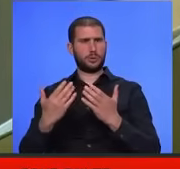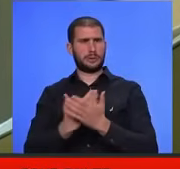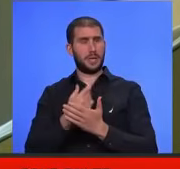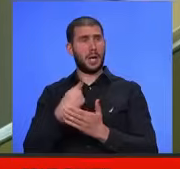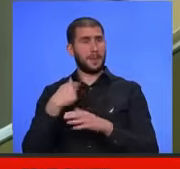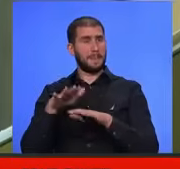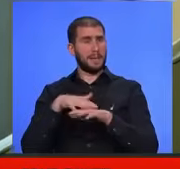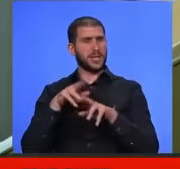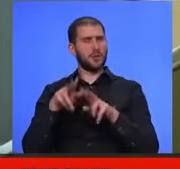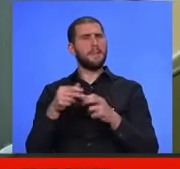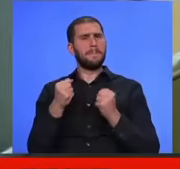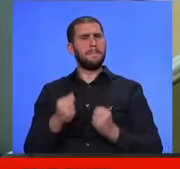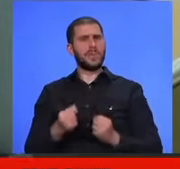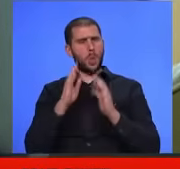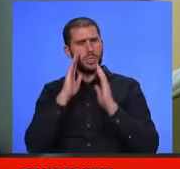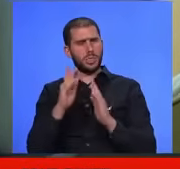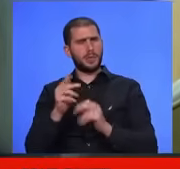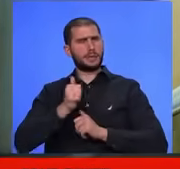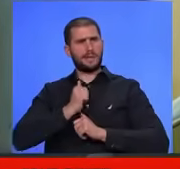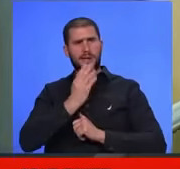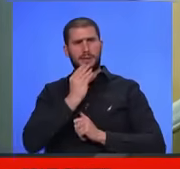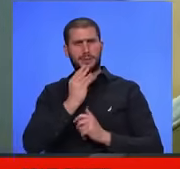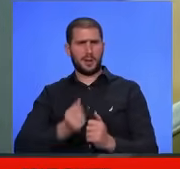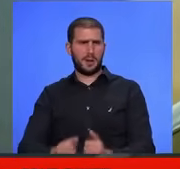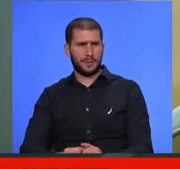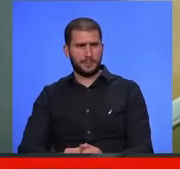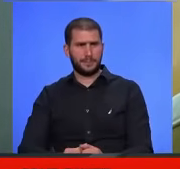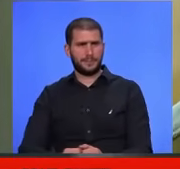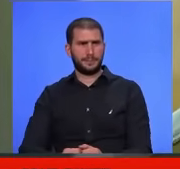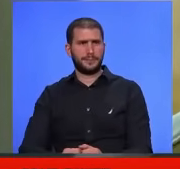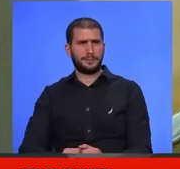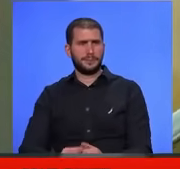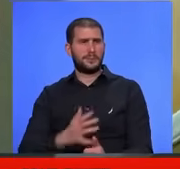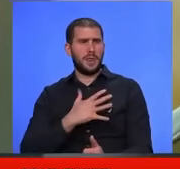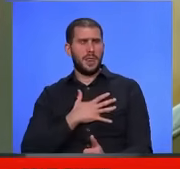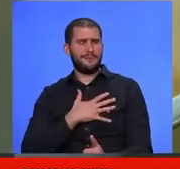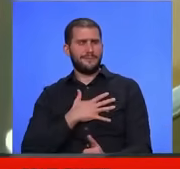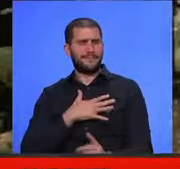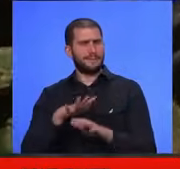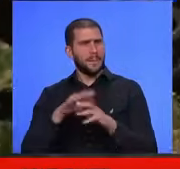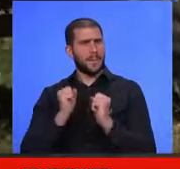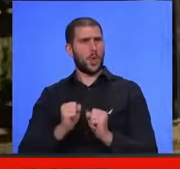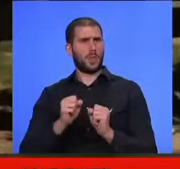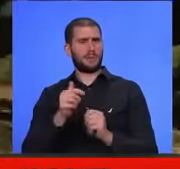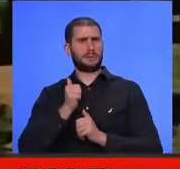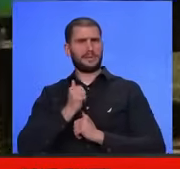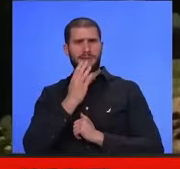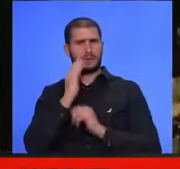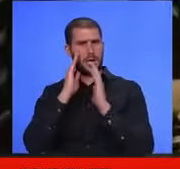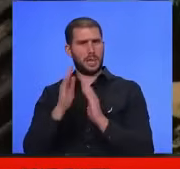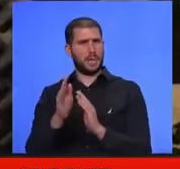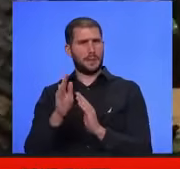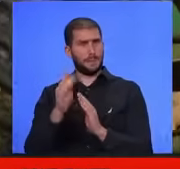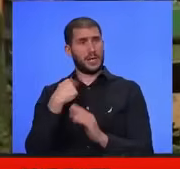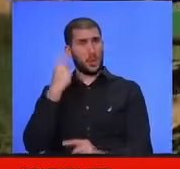ก็รู้สึกถึงความปลอดภัยในกองทัพของอิสราเอลครับฉันจึงมั่นใจในกองทัพของอิสราเอลแล้วก็รู้สึ